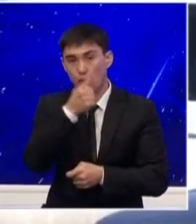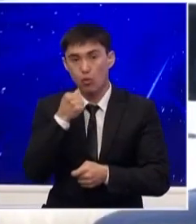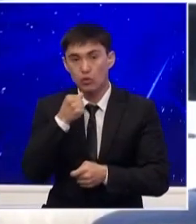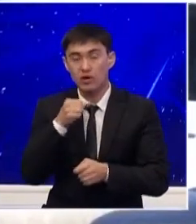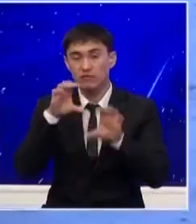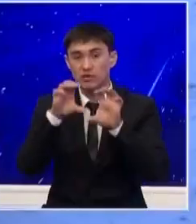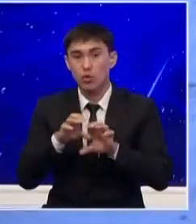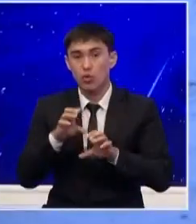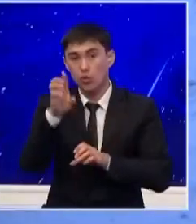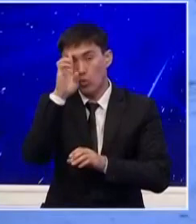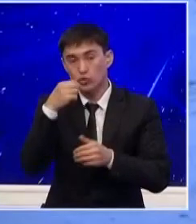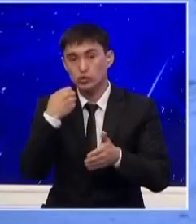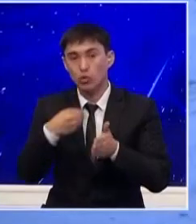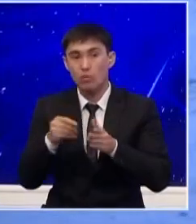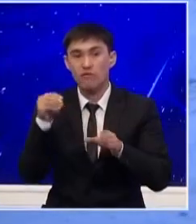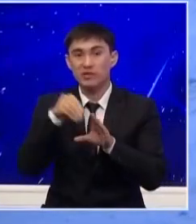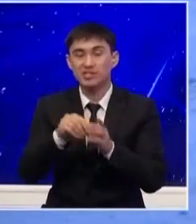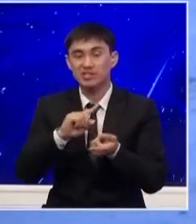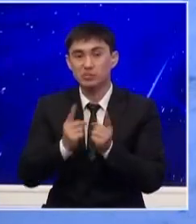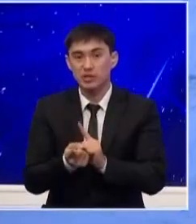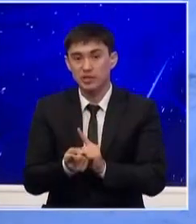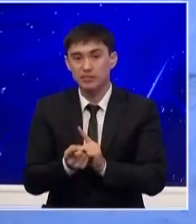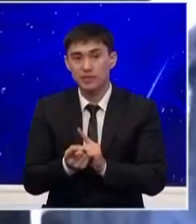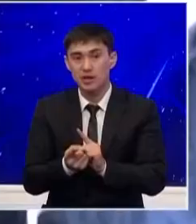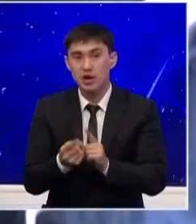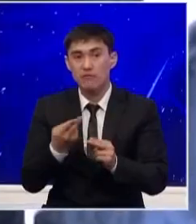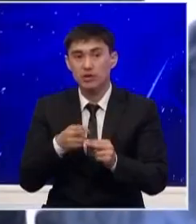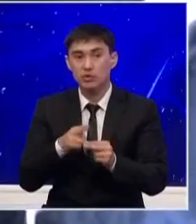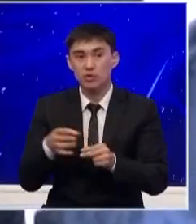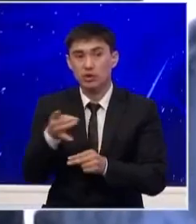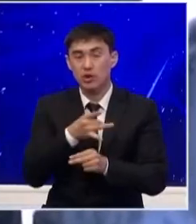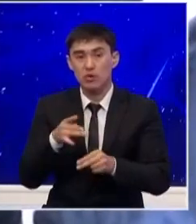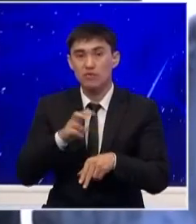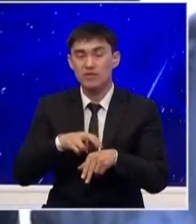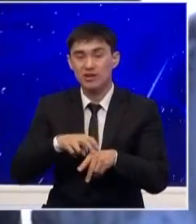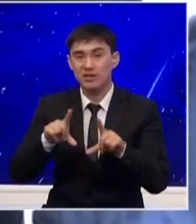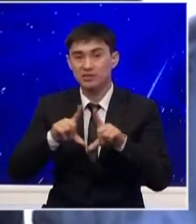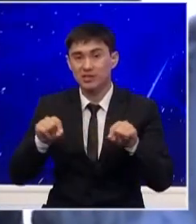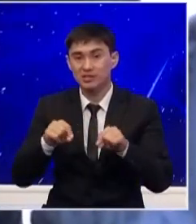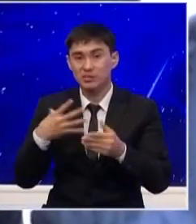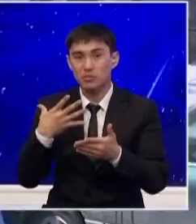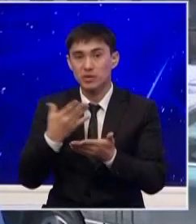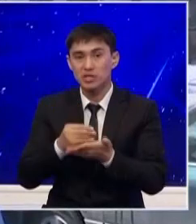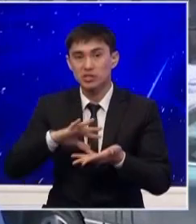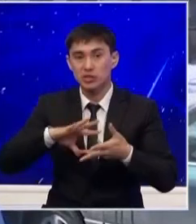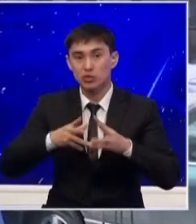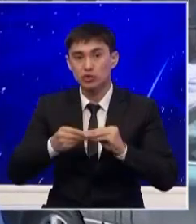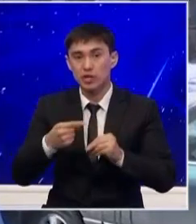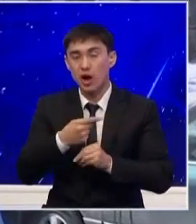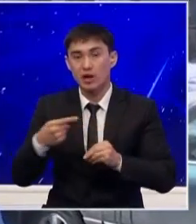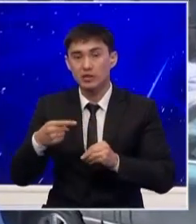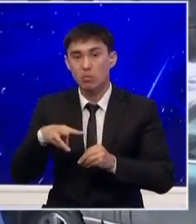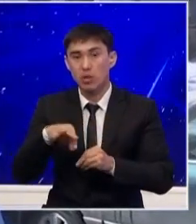в закон о госзакупках были внесены изменения, в рамках которых районные ветеринарные станции при наличии заключения